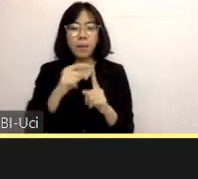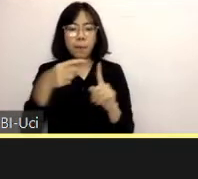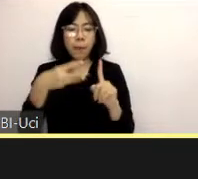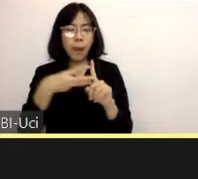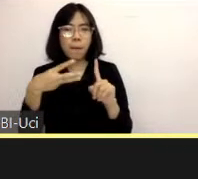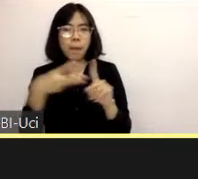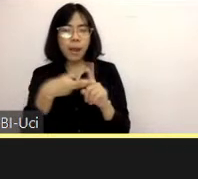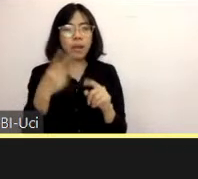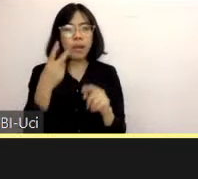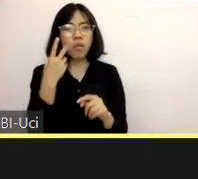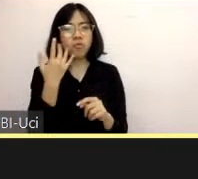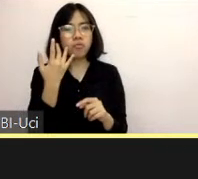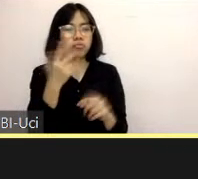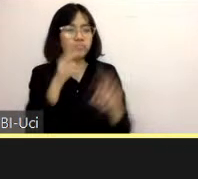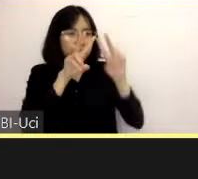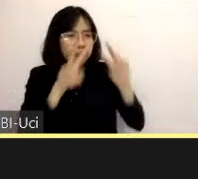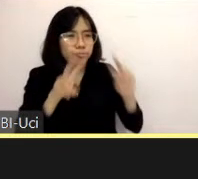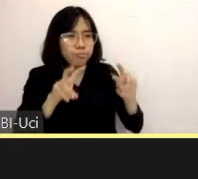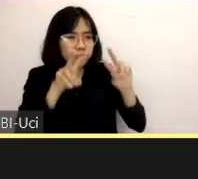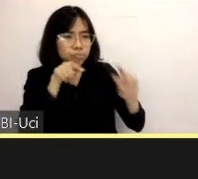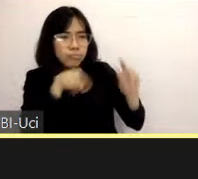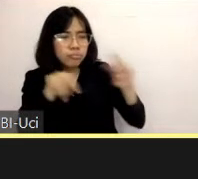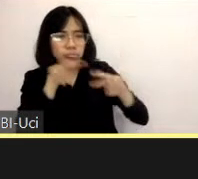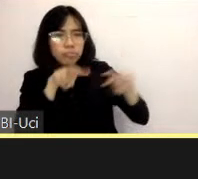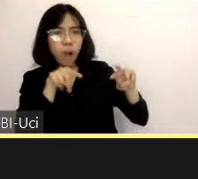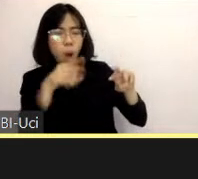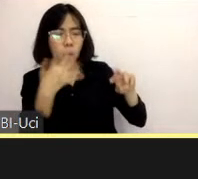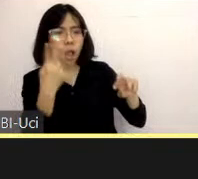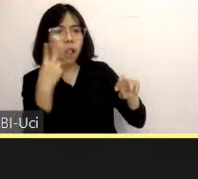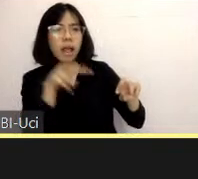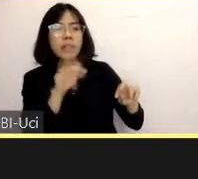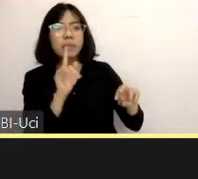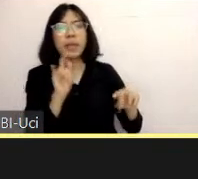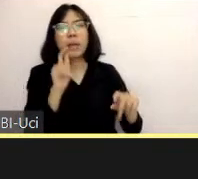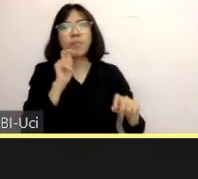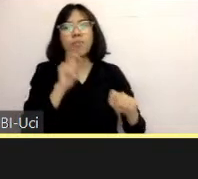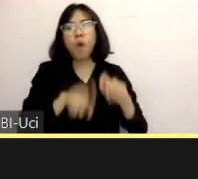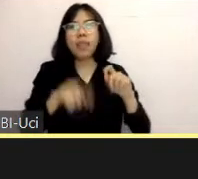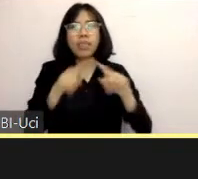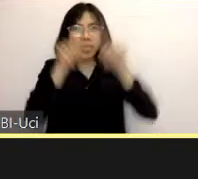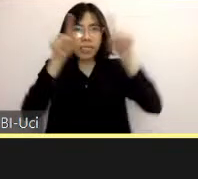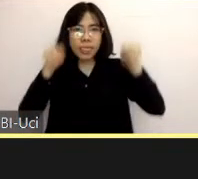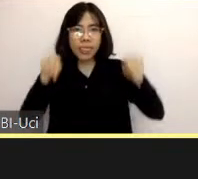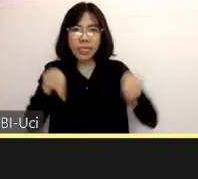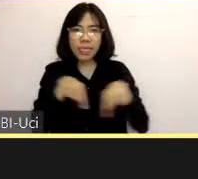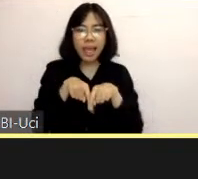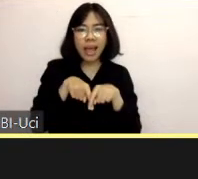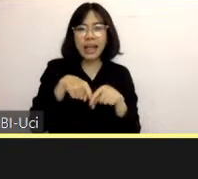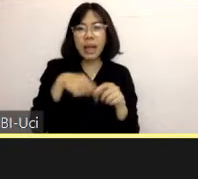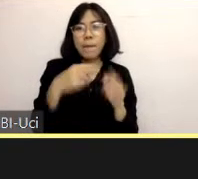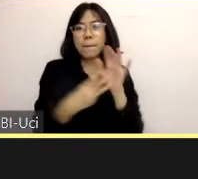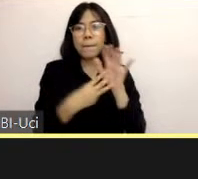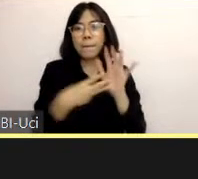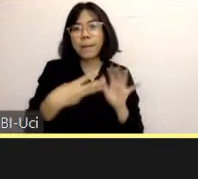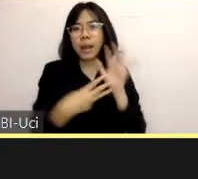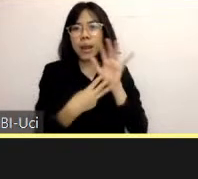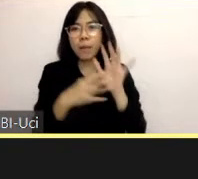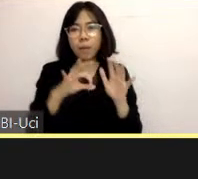juga, ada policy, semacam policy brief gitu diterbitkan oleh PBB soal